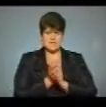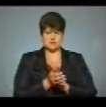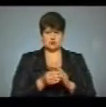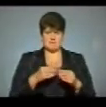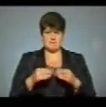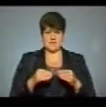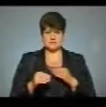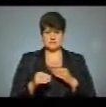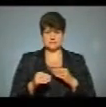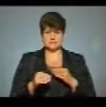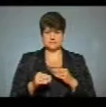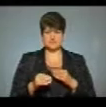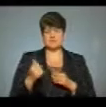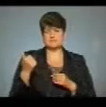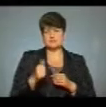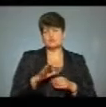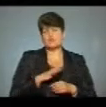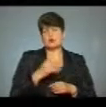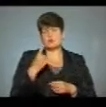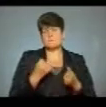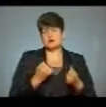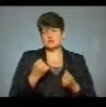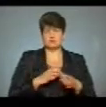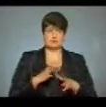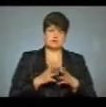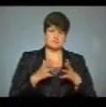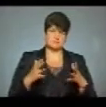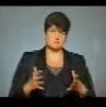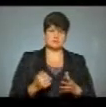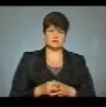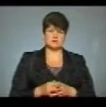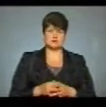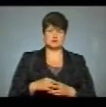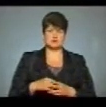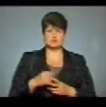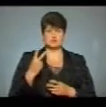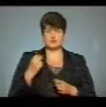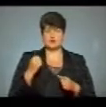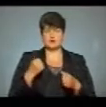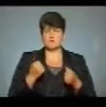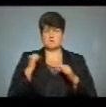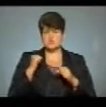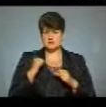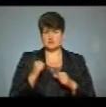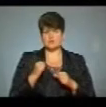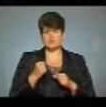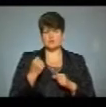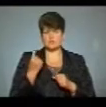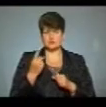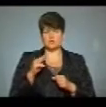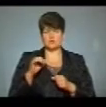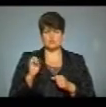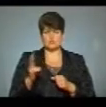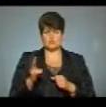На тиждень машина, ну, буває більше. Як коли? Получається, з двох мішків один тюк у нас з того пластику. Процедура проста.